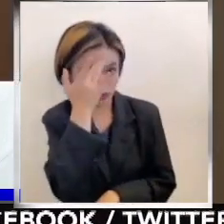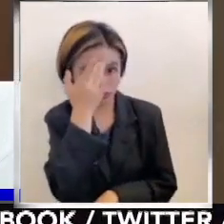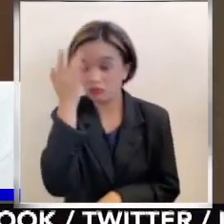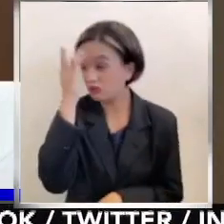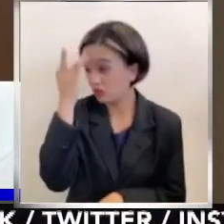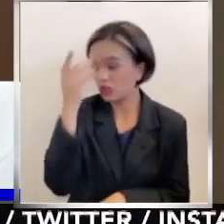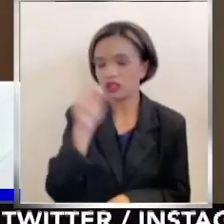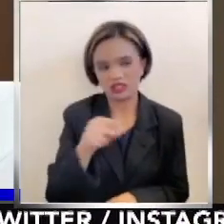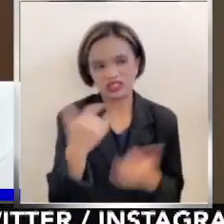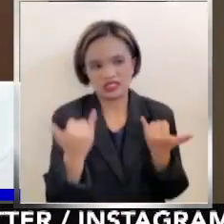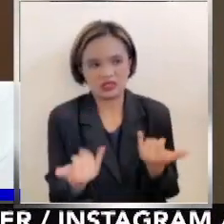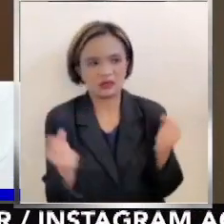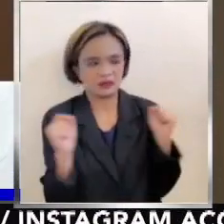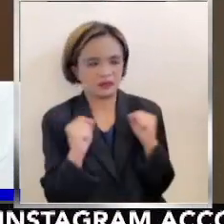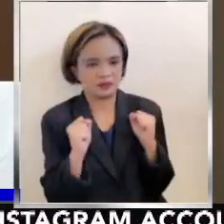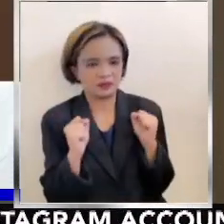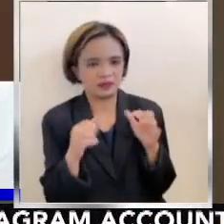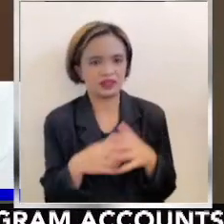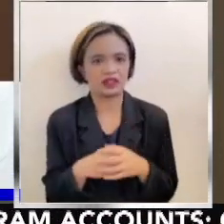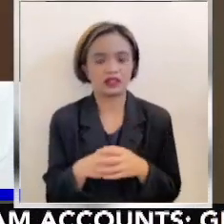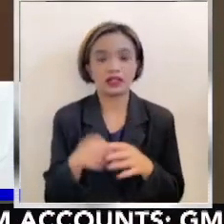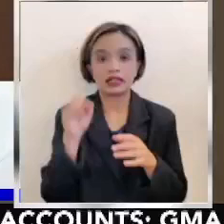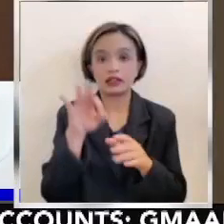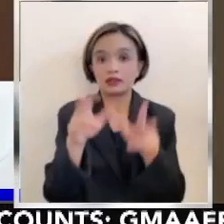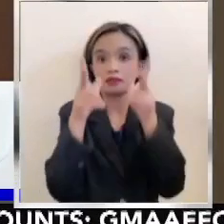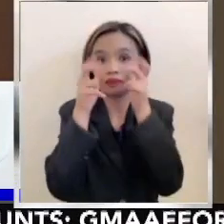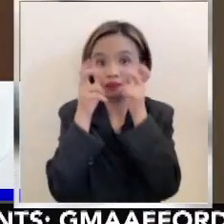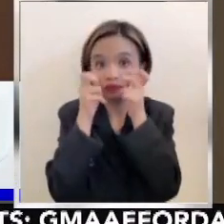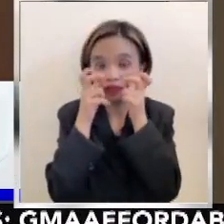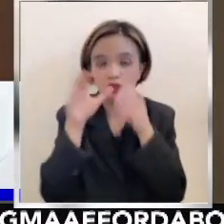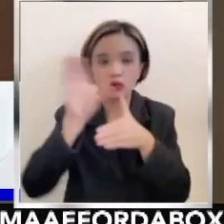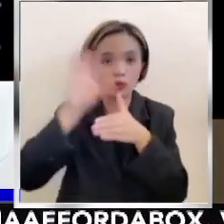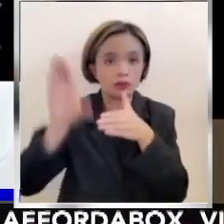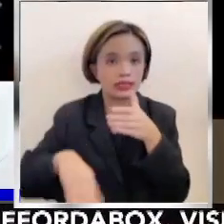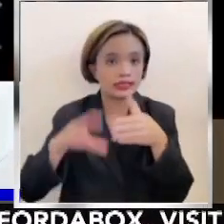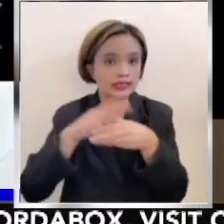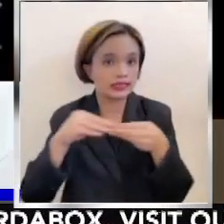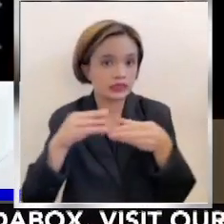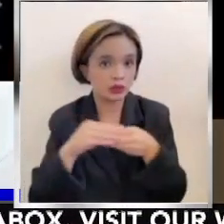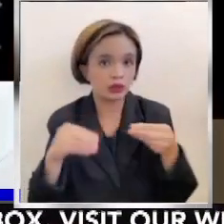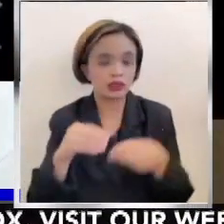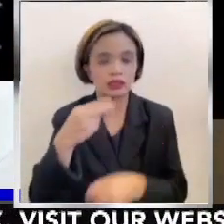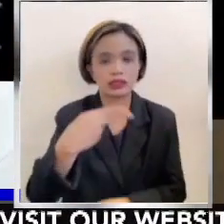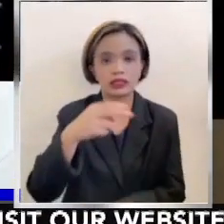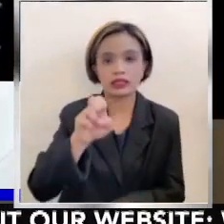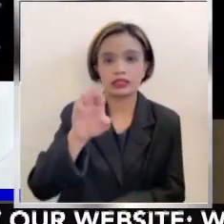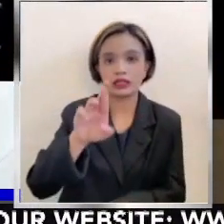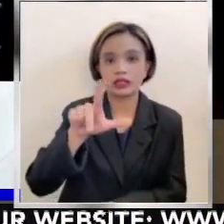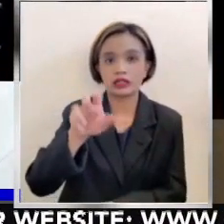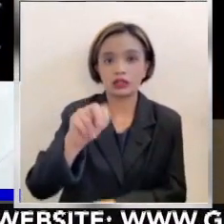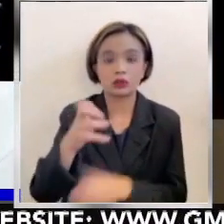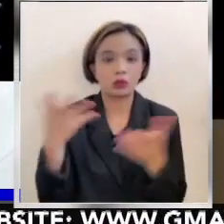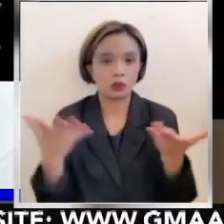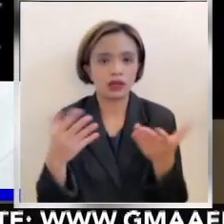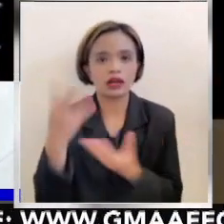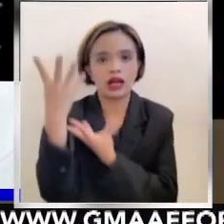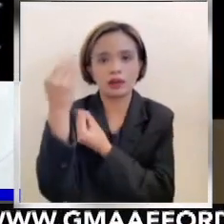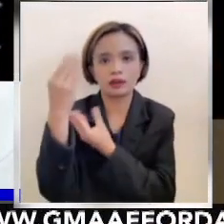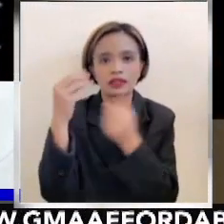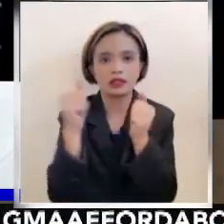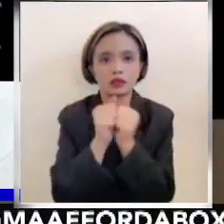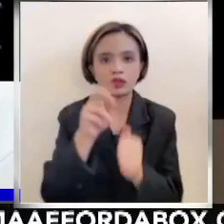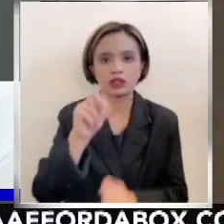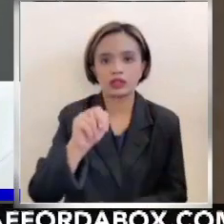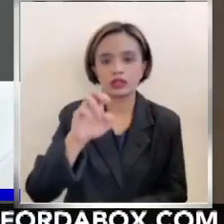ngayon. Mapapakinggan ang kabuuan ng detalye ng mga revelasyon ni Herlene sa Updated with Nelson Canlas, Part 1 ngayong